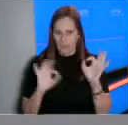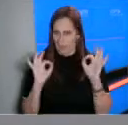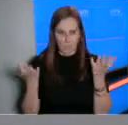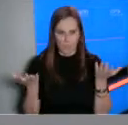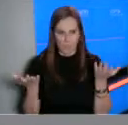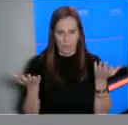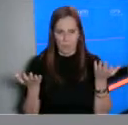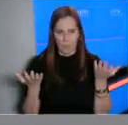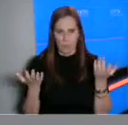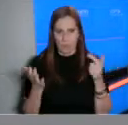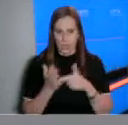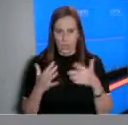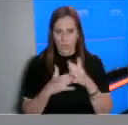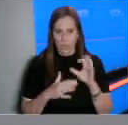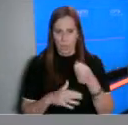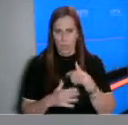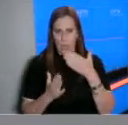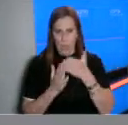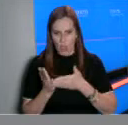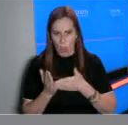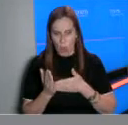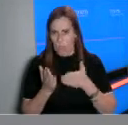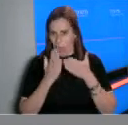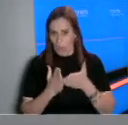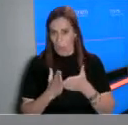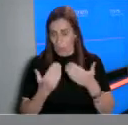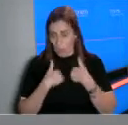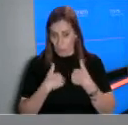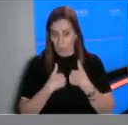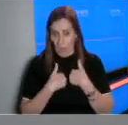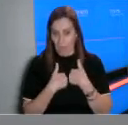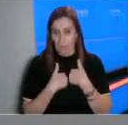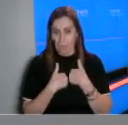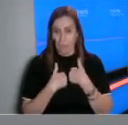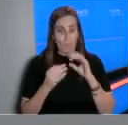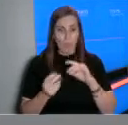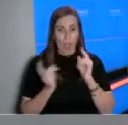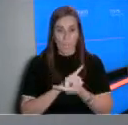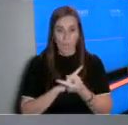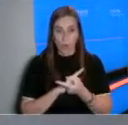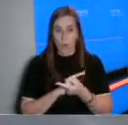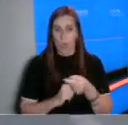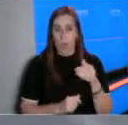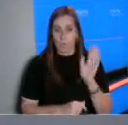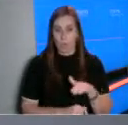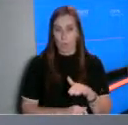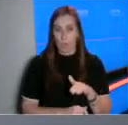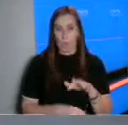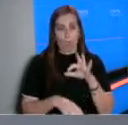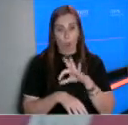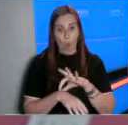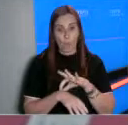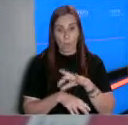בדיקות כדי לבדוק האם הניתוח הזה יהיה יעיל ספציפית בשבילי. להפך, אפילו